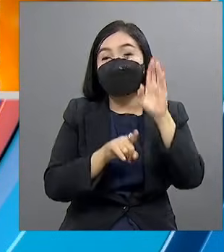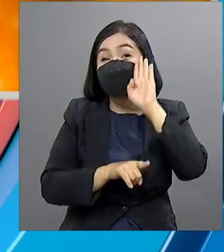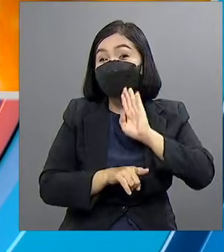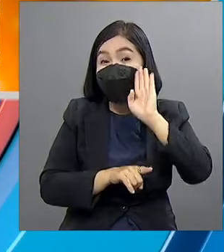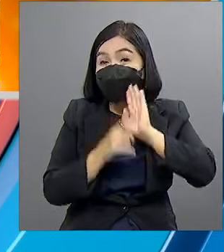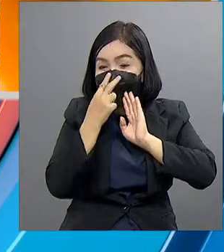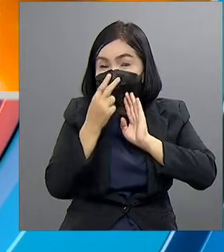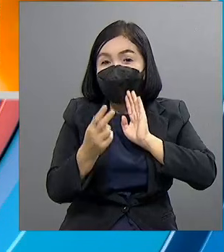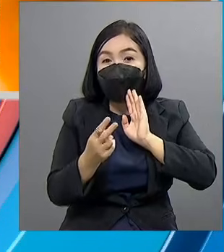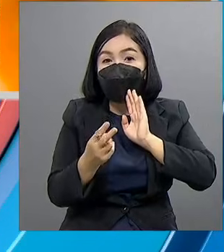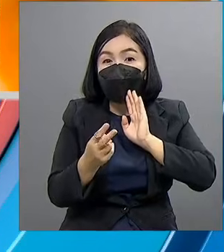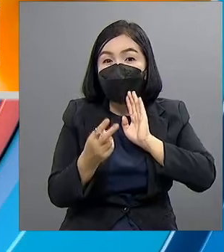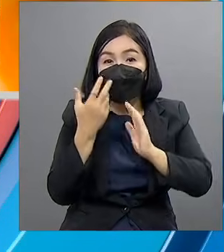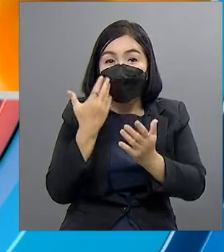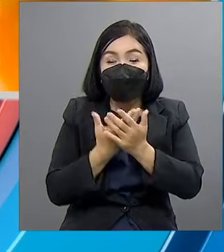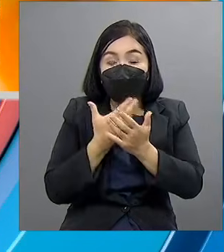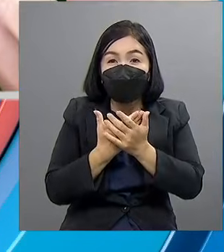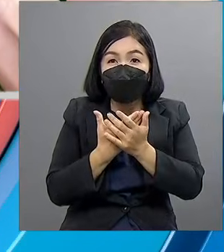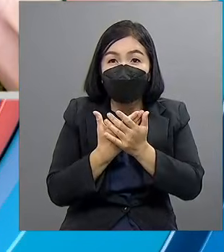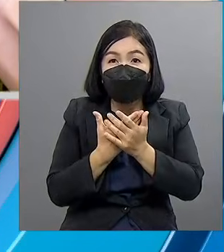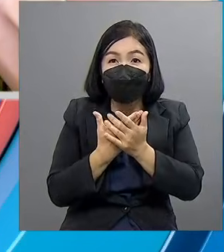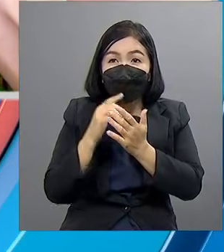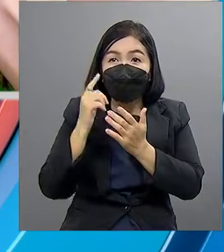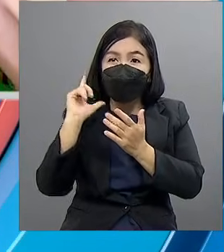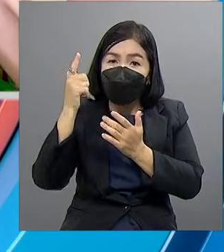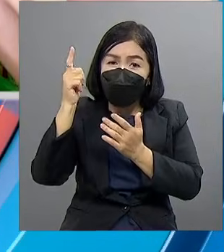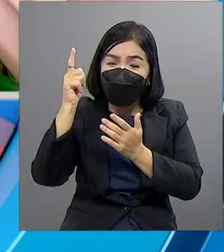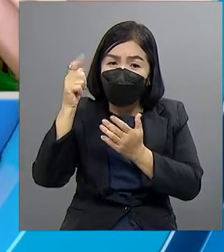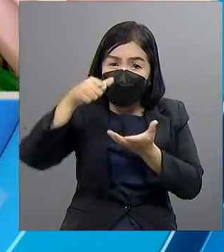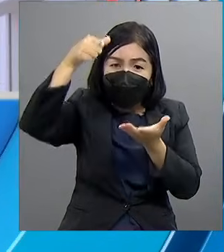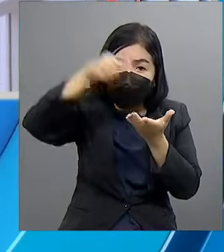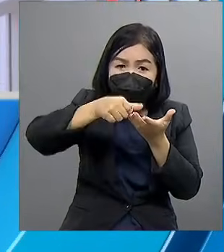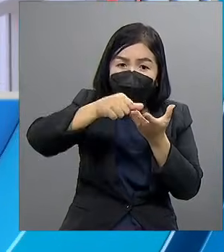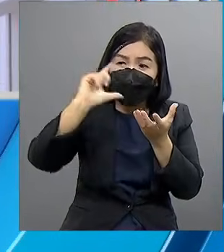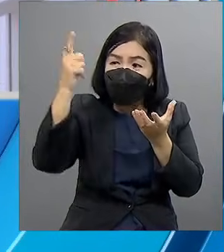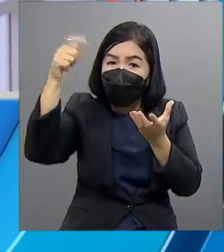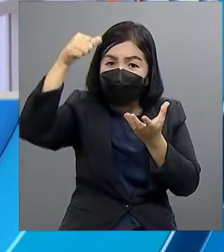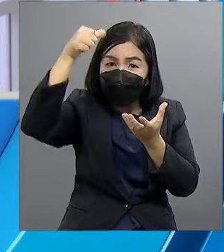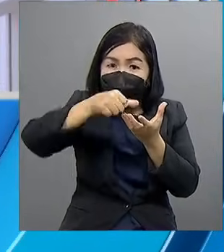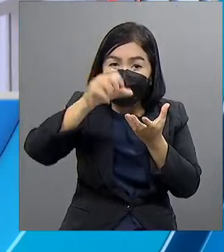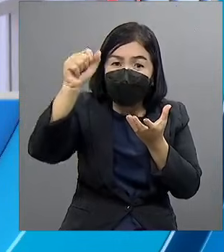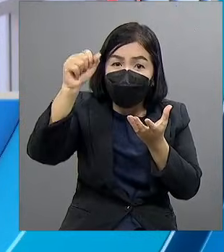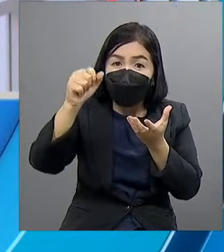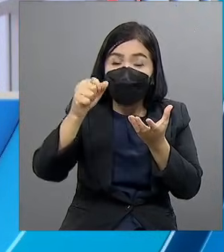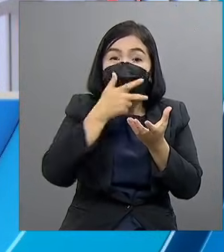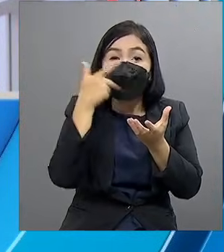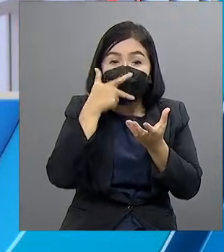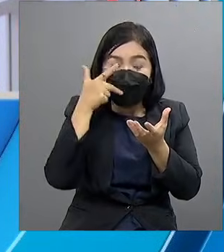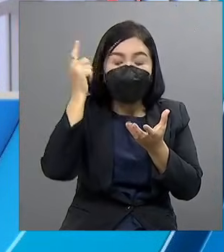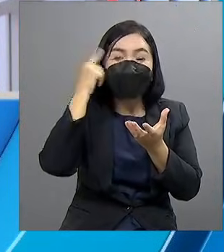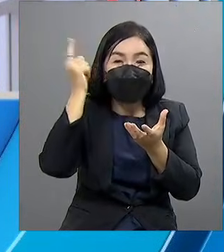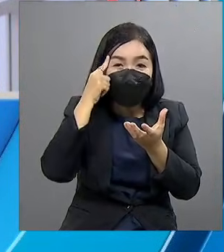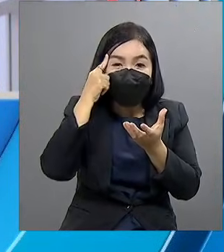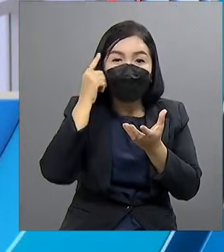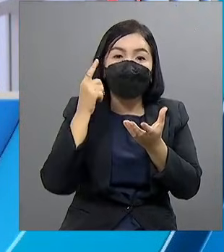นเงินเปลวใช่ไหม ที่แปะอยู ่มันจะแปะทองคำเปลวใช่ไหมพอเป็นขนมไทยแต่นี่คือเขาเป็นเหมือนเป็นเงินนะส